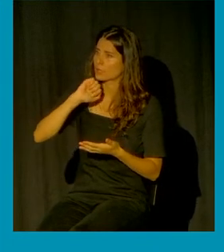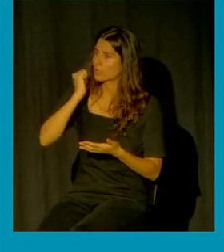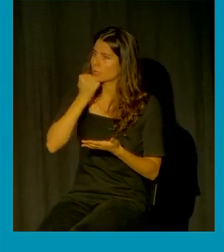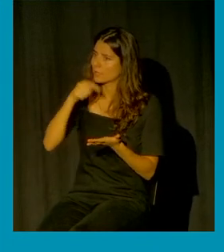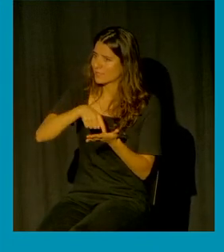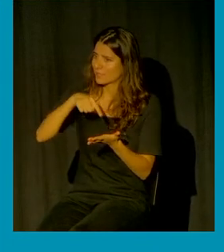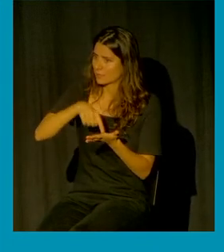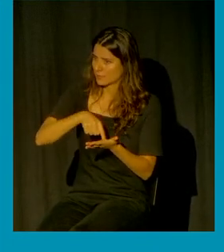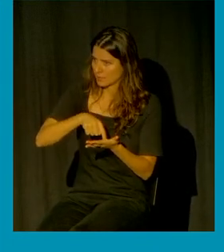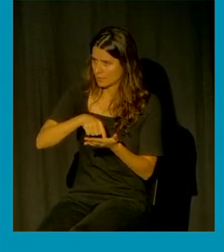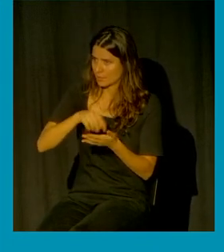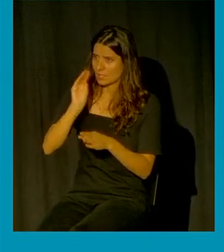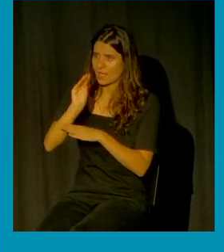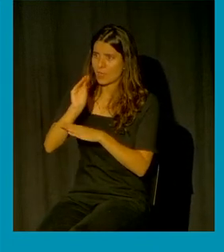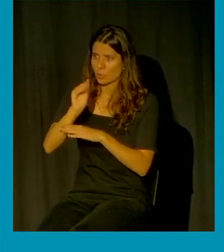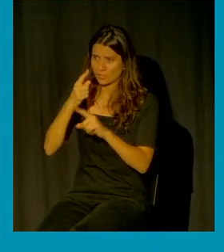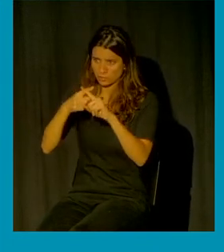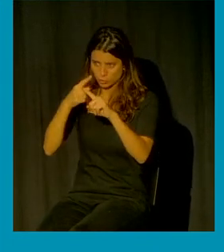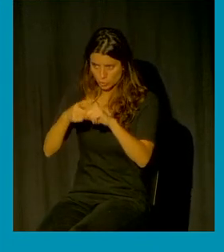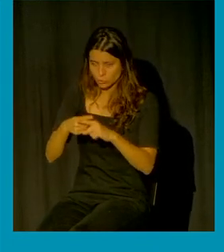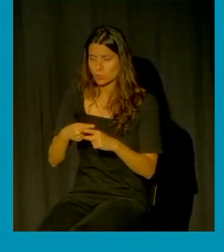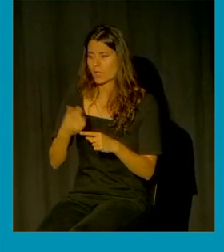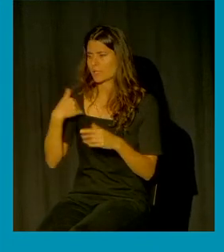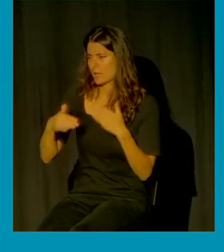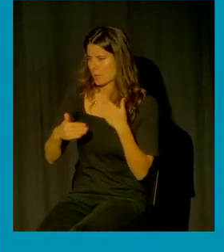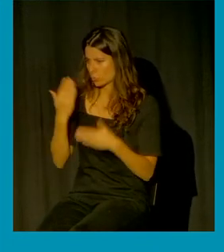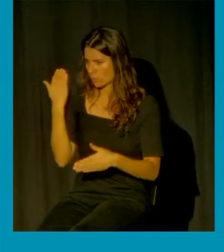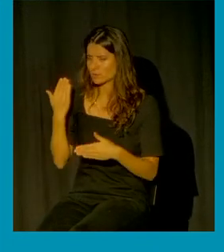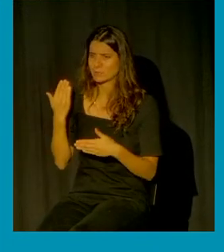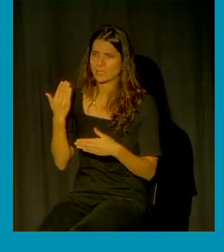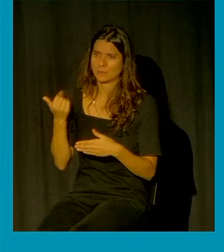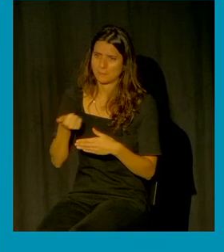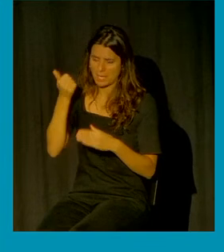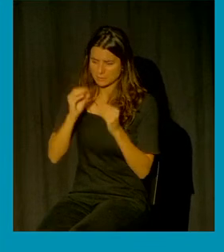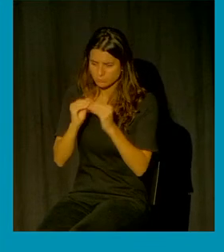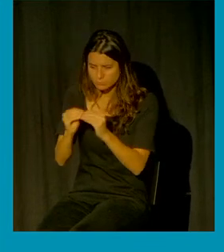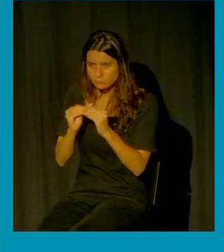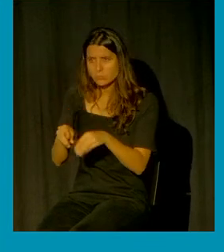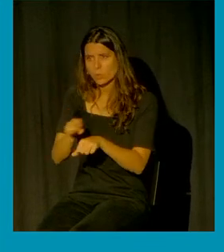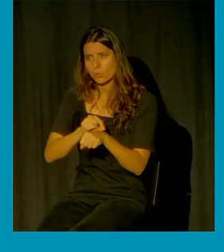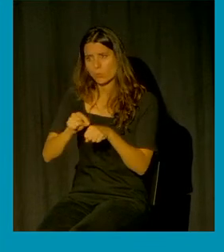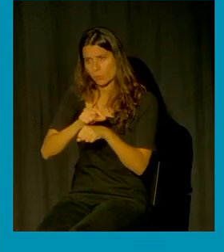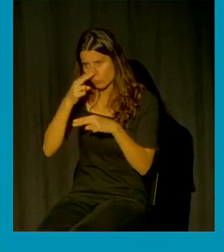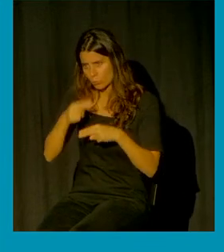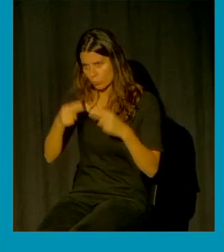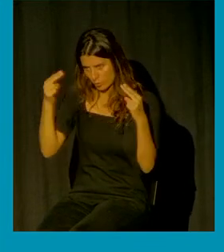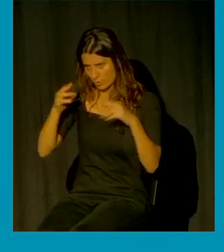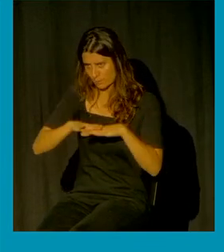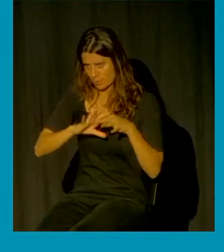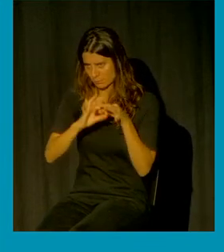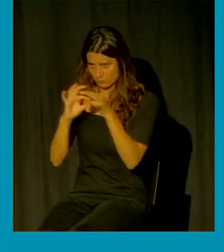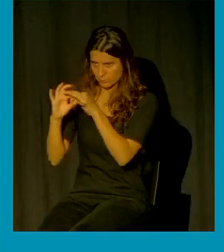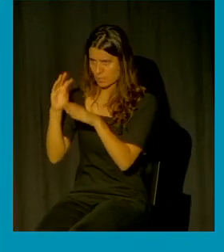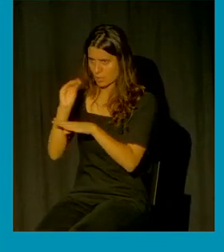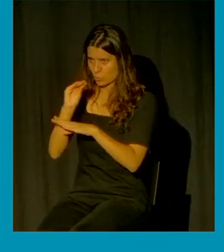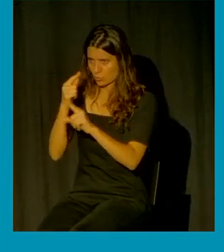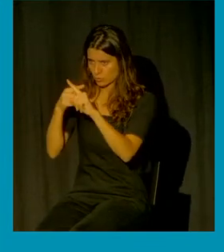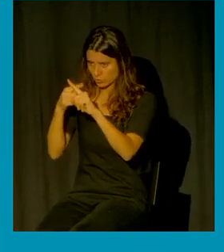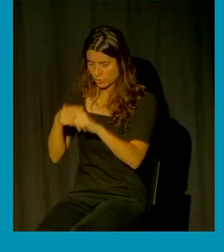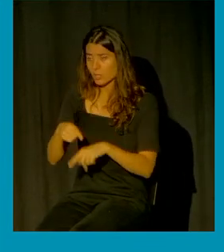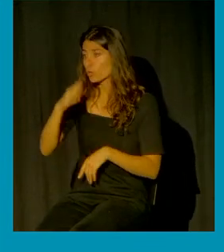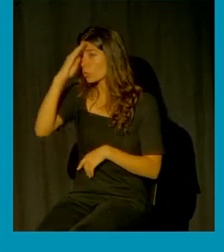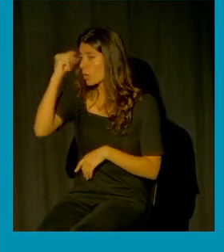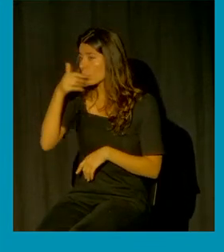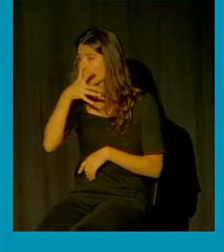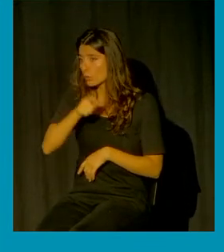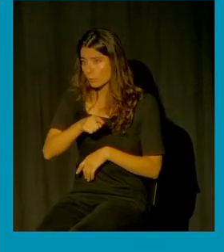patent i que s'està començant a fer política pública al respecte sobretot no podem oblidar que l'educació sexual ha d'incloure l